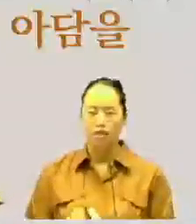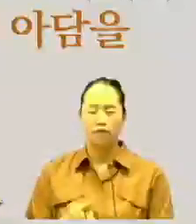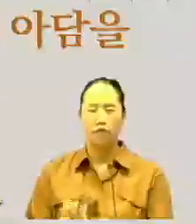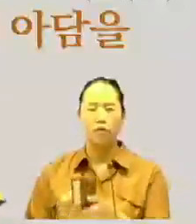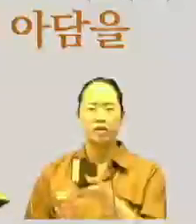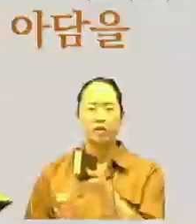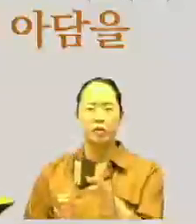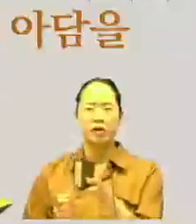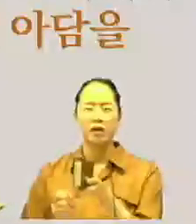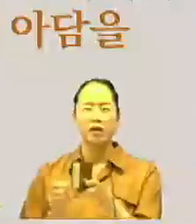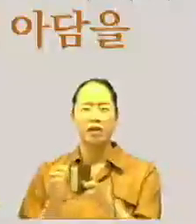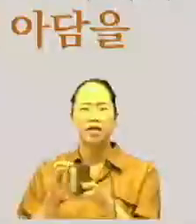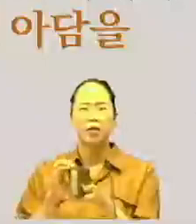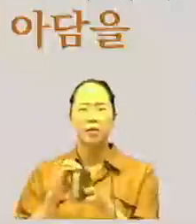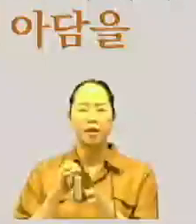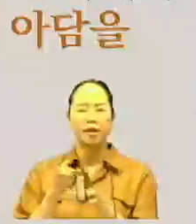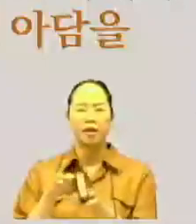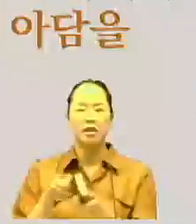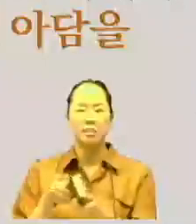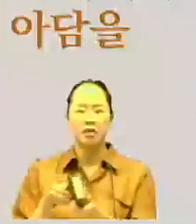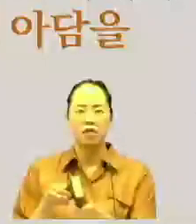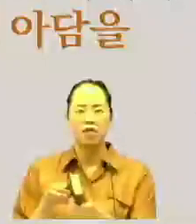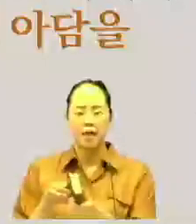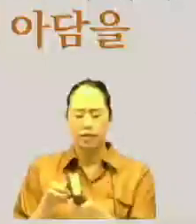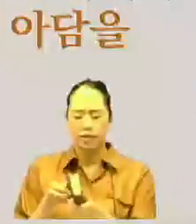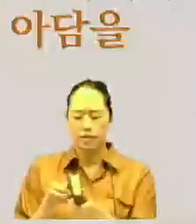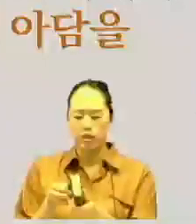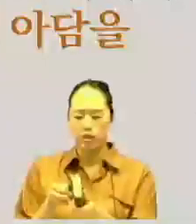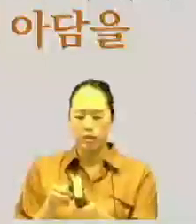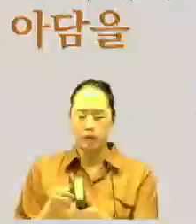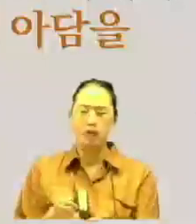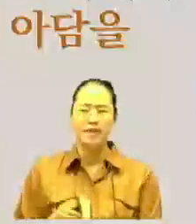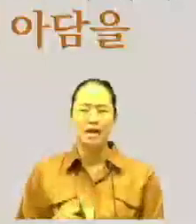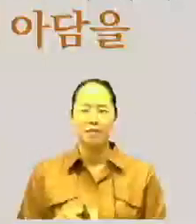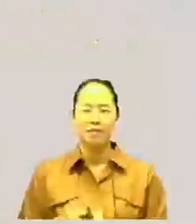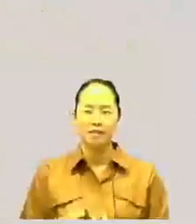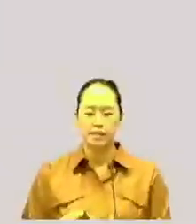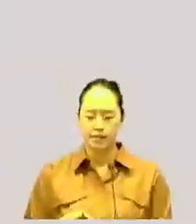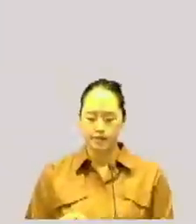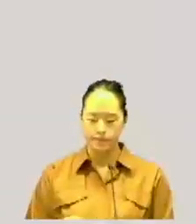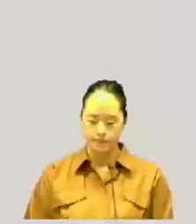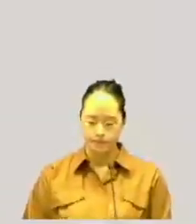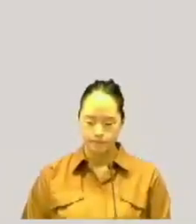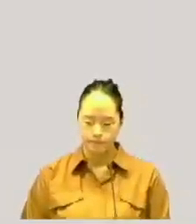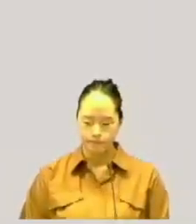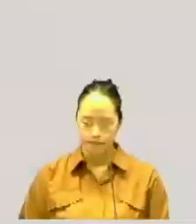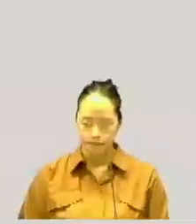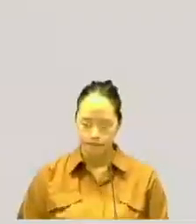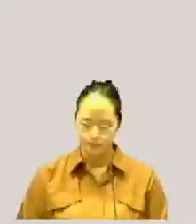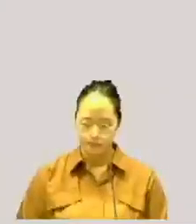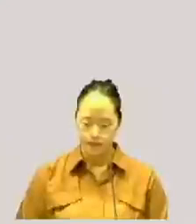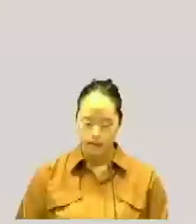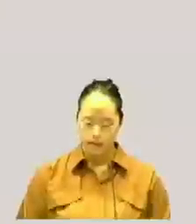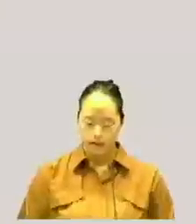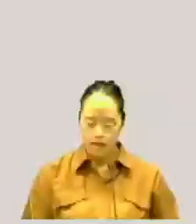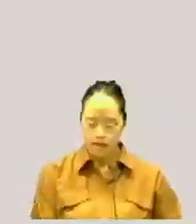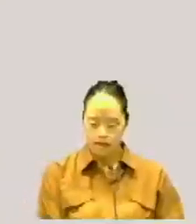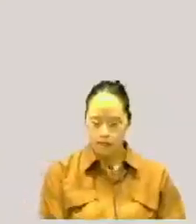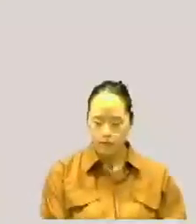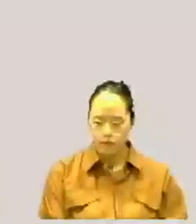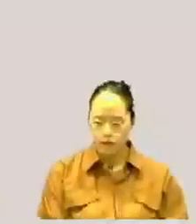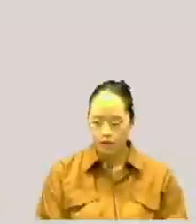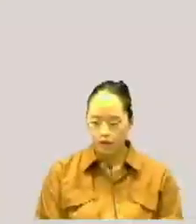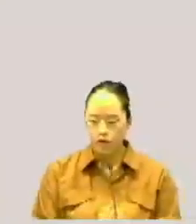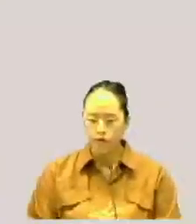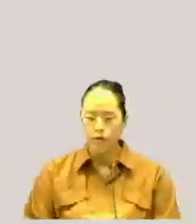如果我们把这本圣经拿起来，然后就打开中间的页的话呢，中间部分呢就是诗篇。然后